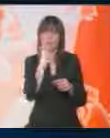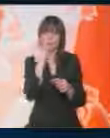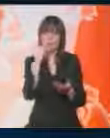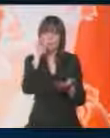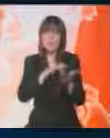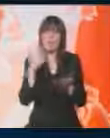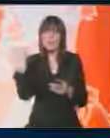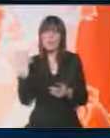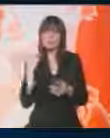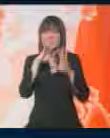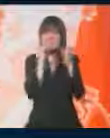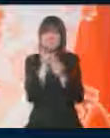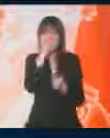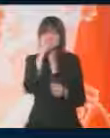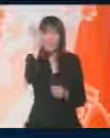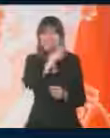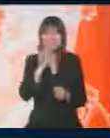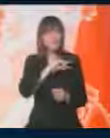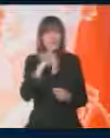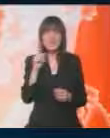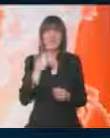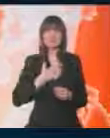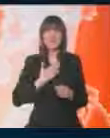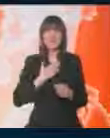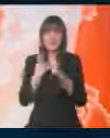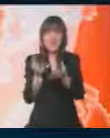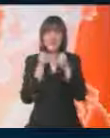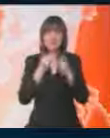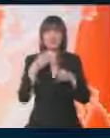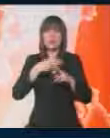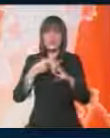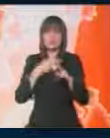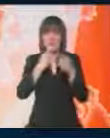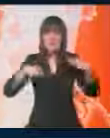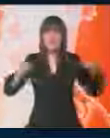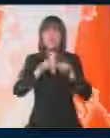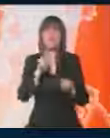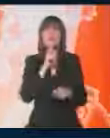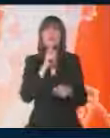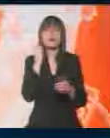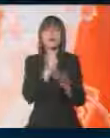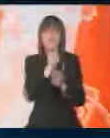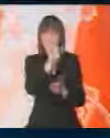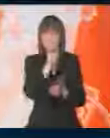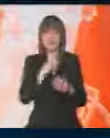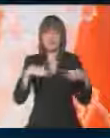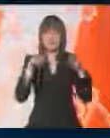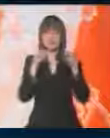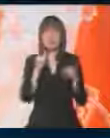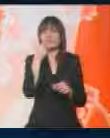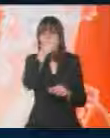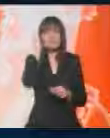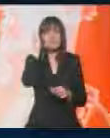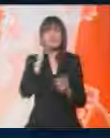svim onim što Evropa nije i što Evropa želi da iskoreni sa teritorije koja veruje da je njena, znači sa kontinenta. A što su